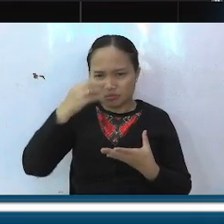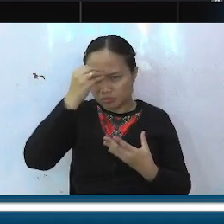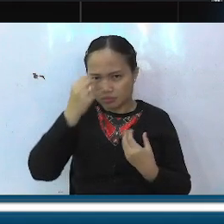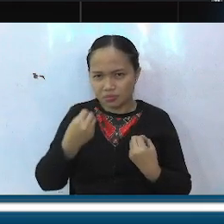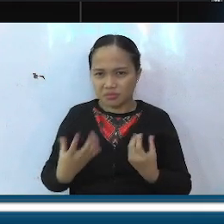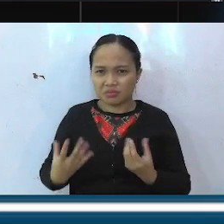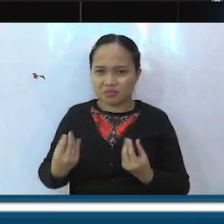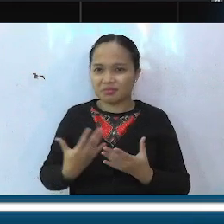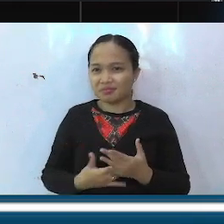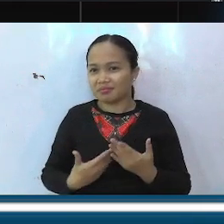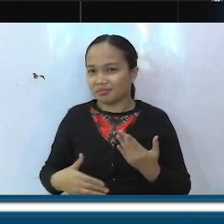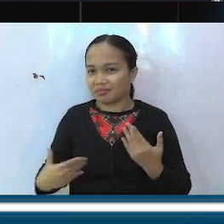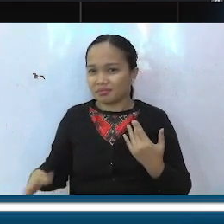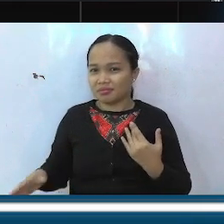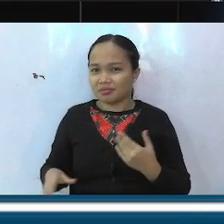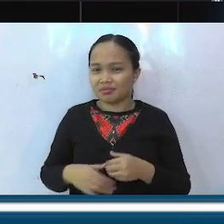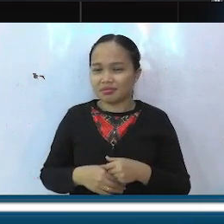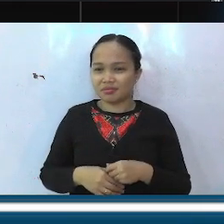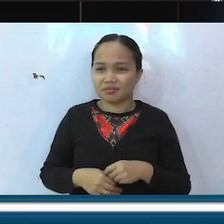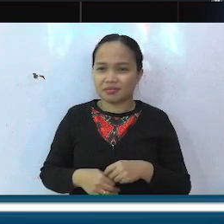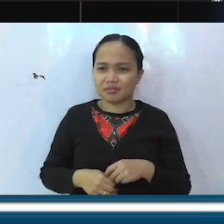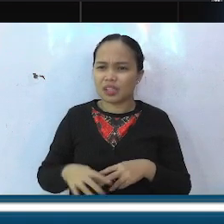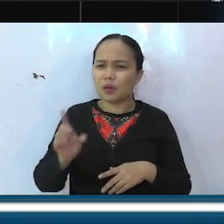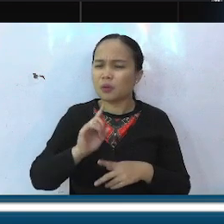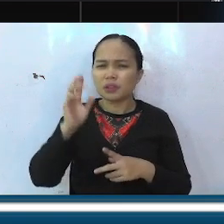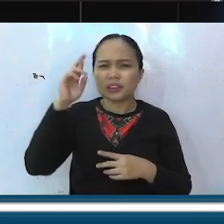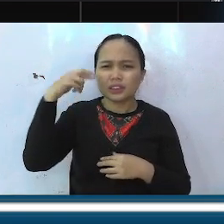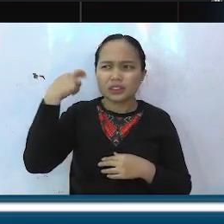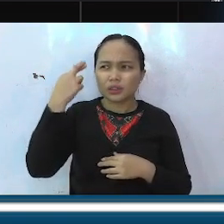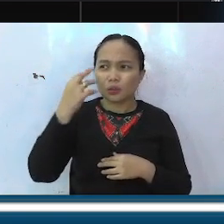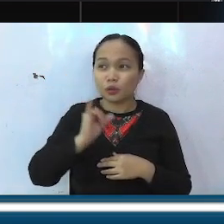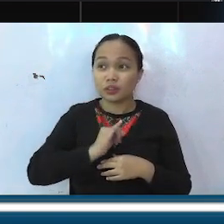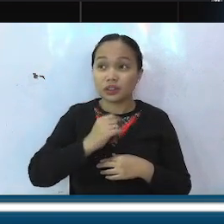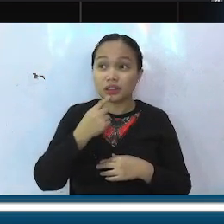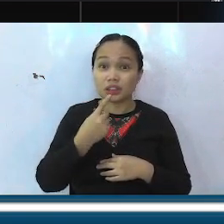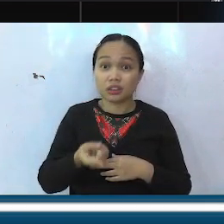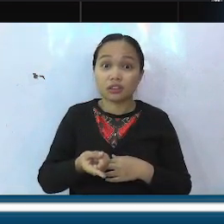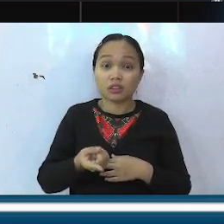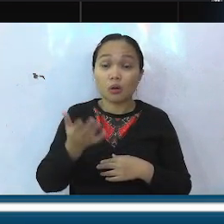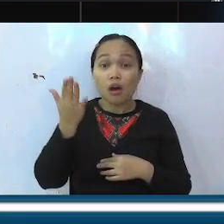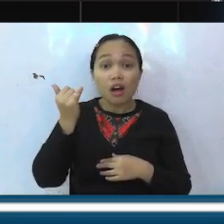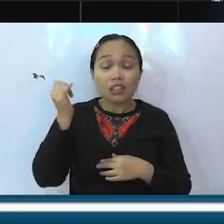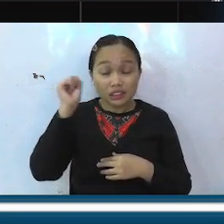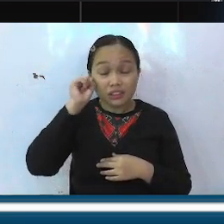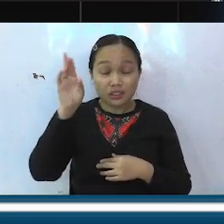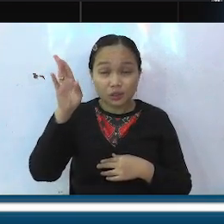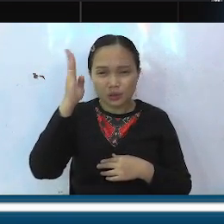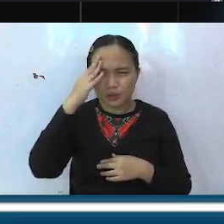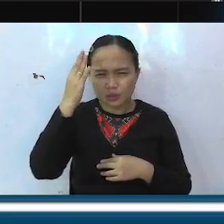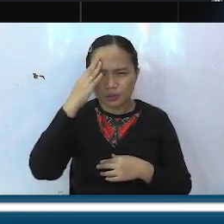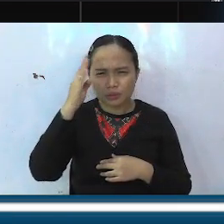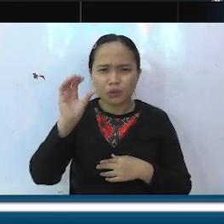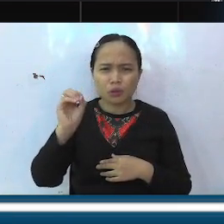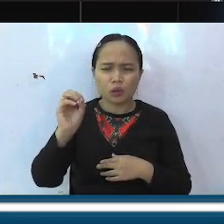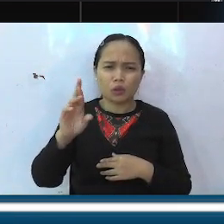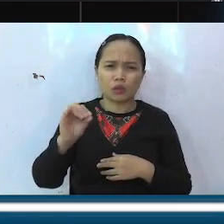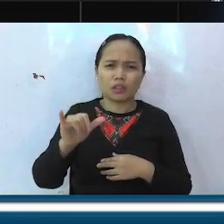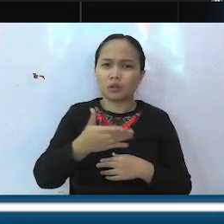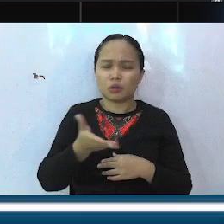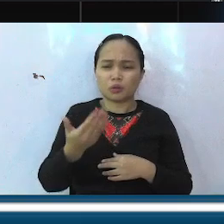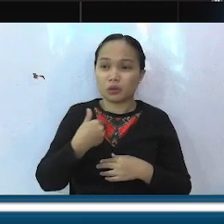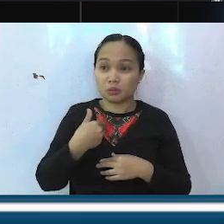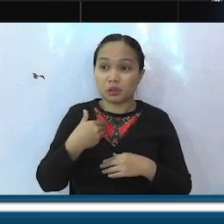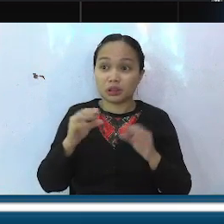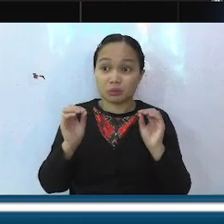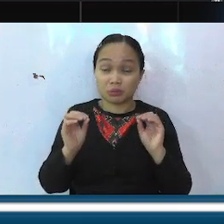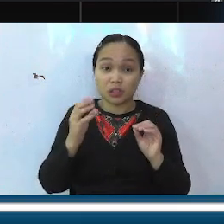Me too. You know, that's true. And, you know, the reason why I'm saying this is because, alam ni Sir Roy yan, sila yung hindi na kayo na ngayon nakakaranas ng mga